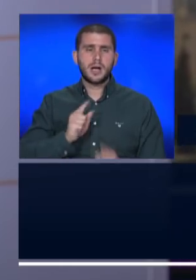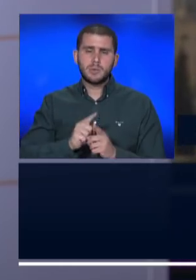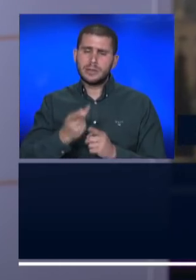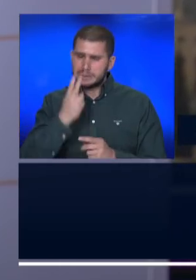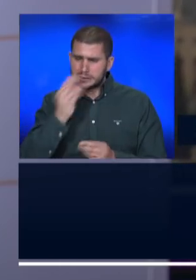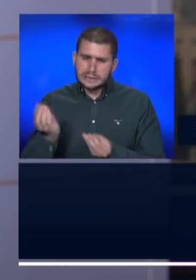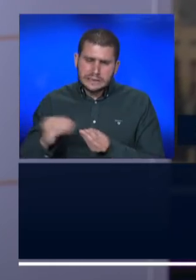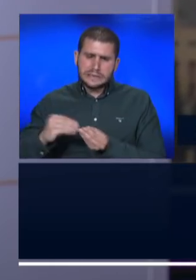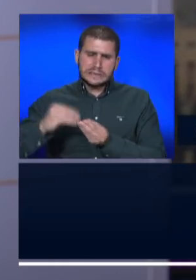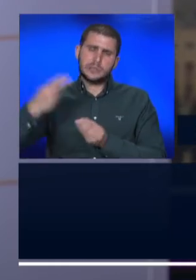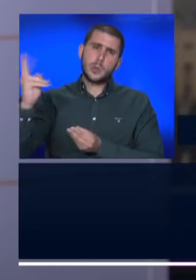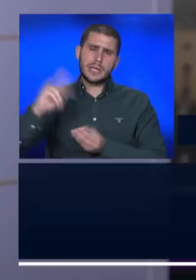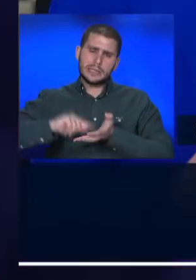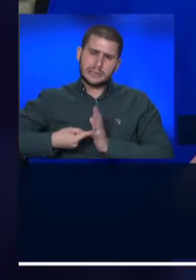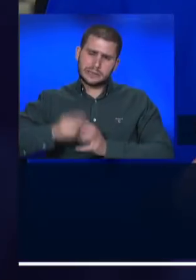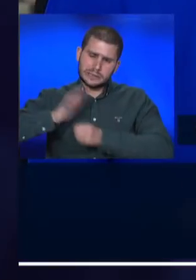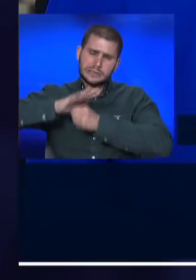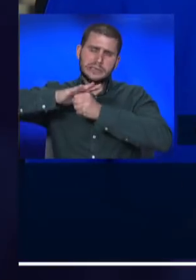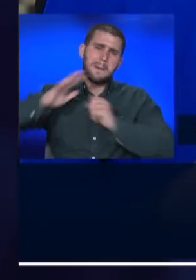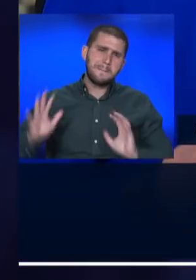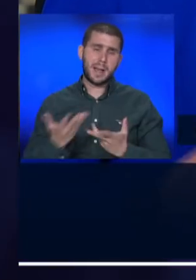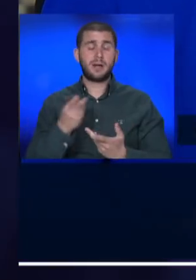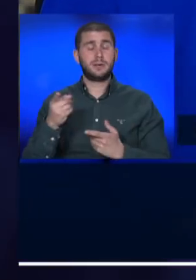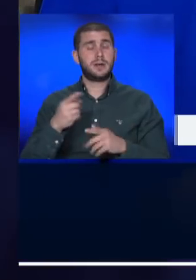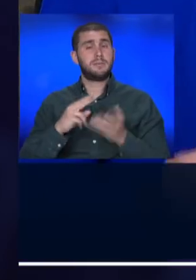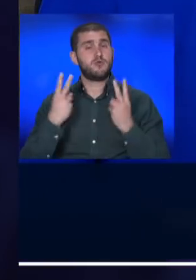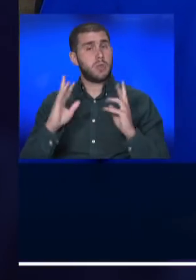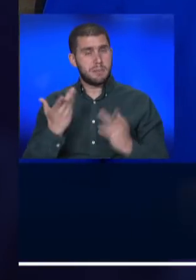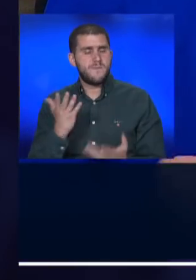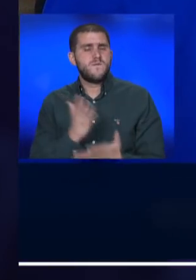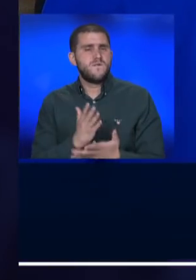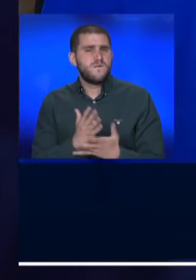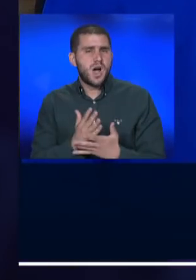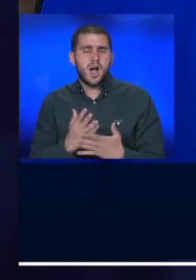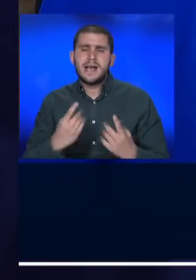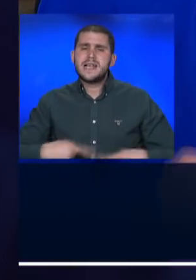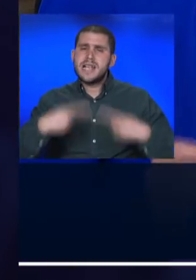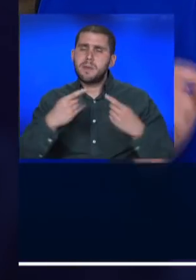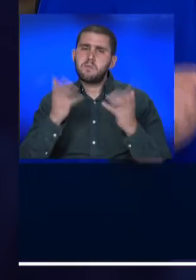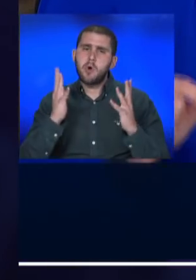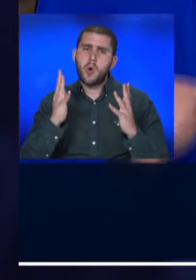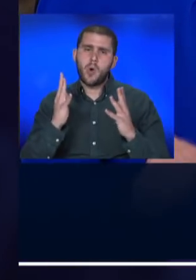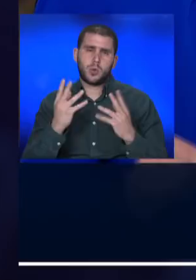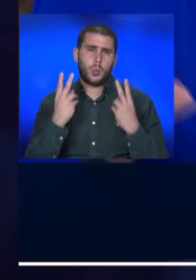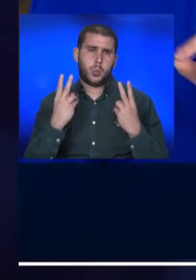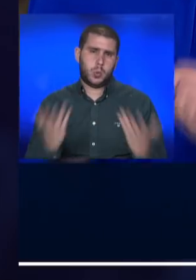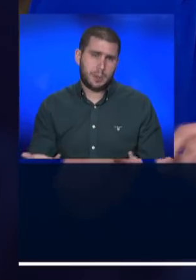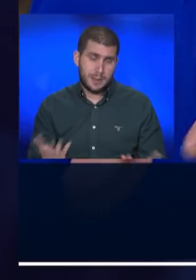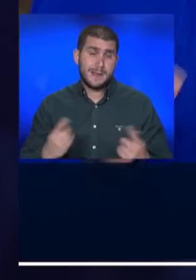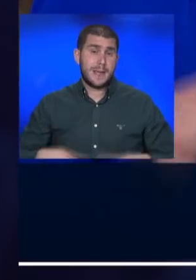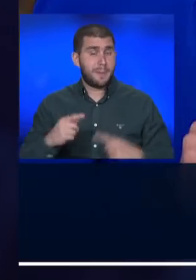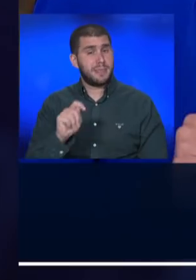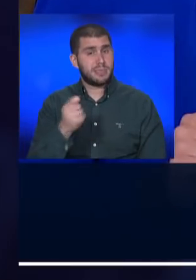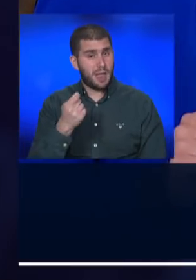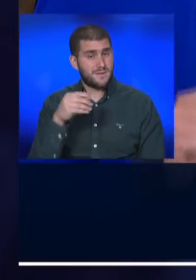משהו מהסגנון הזה, המשמעות היא שאנחנו נכנסים לימים מאוד קריטיים, ימים שדווקא בהם